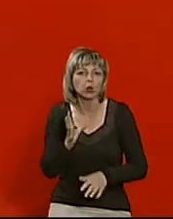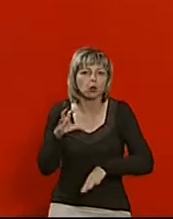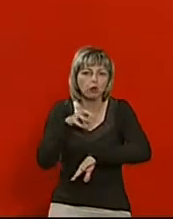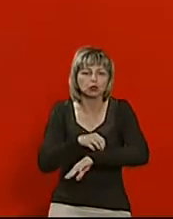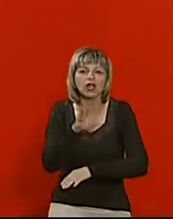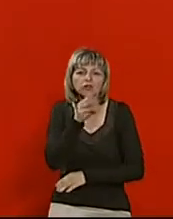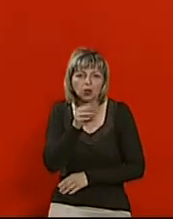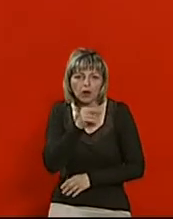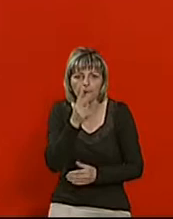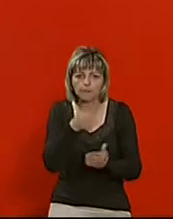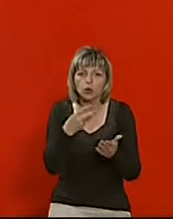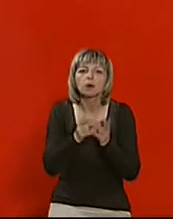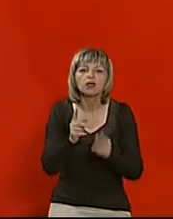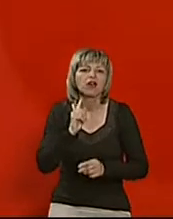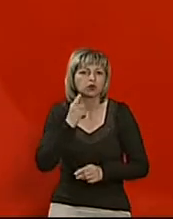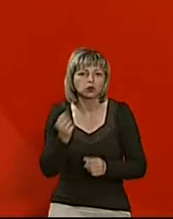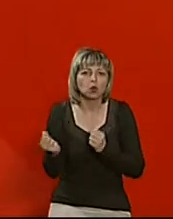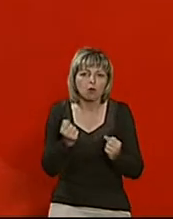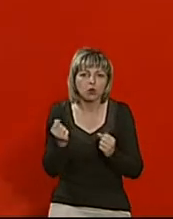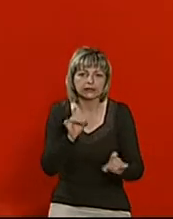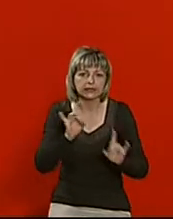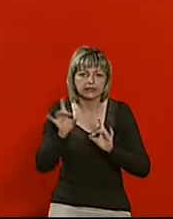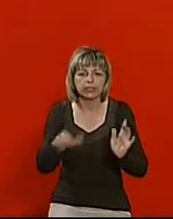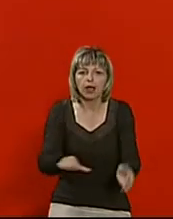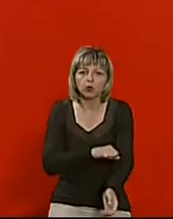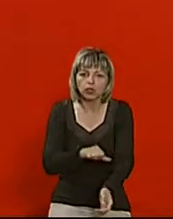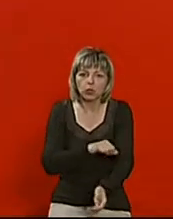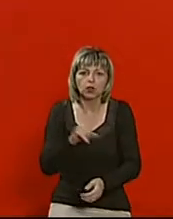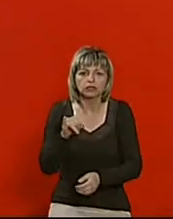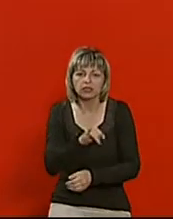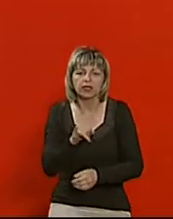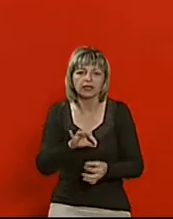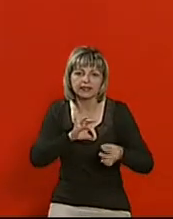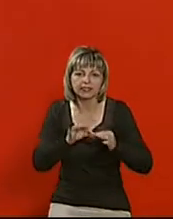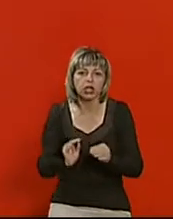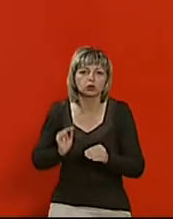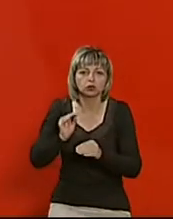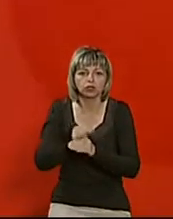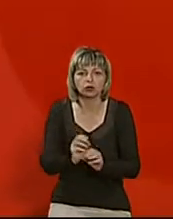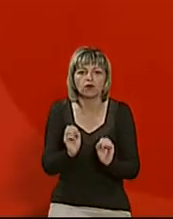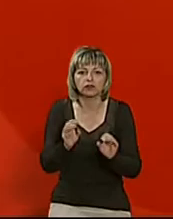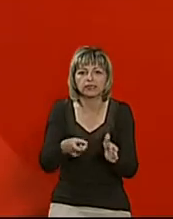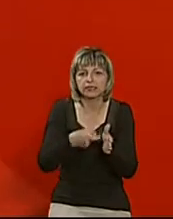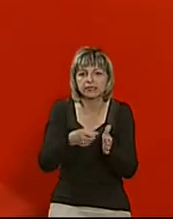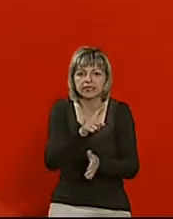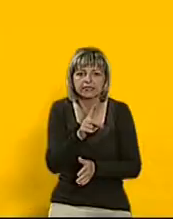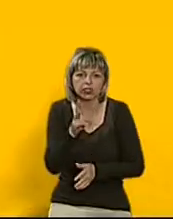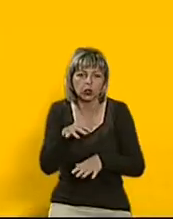покусав собака. Покажемо, як у Луцьку борються із рекламою наркотиків та деталі додаткової сесії ЗНО з